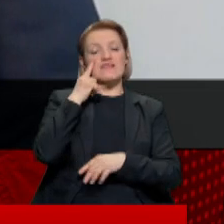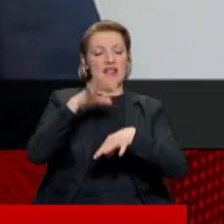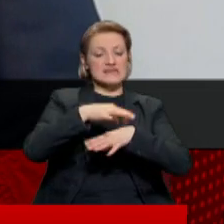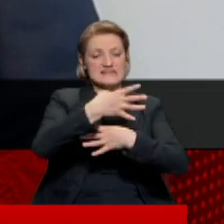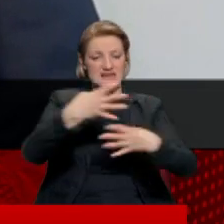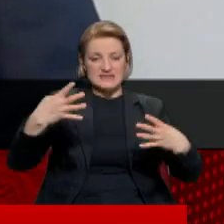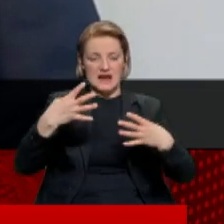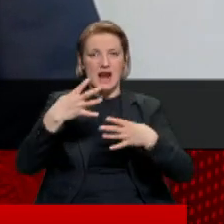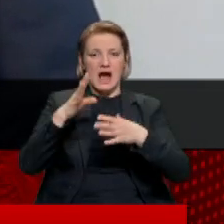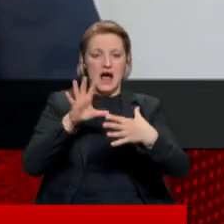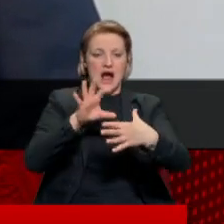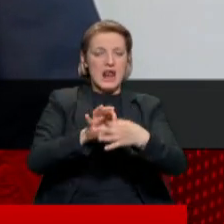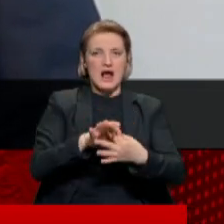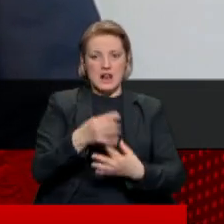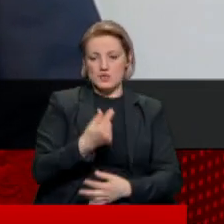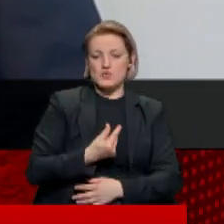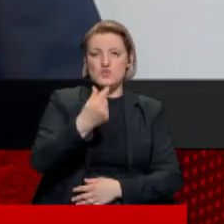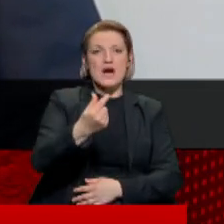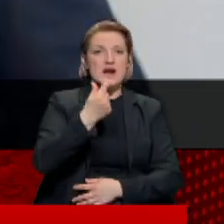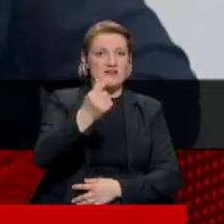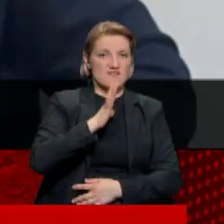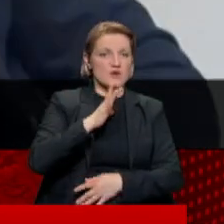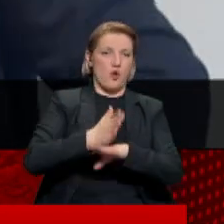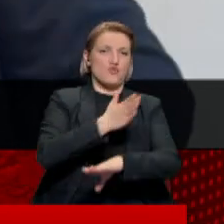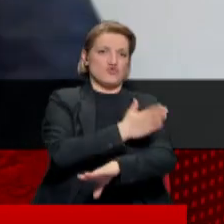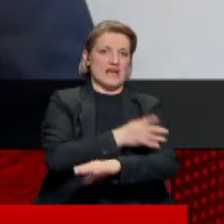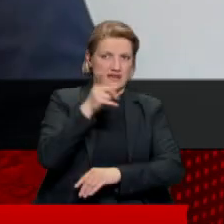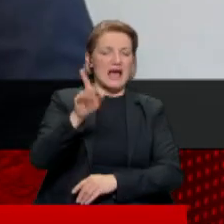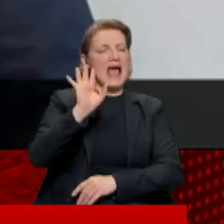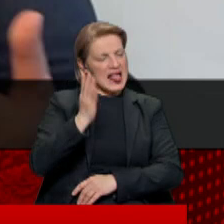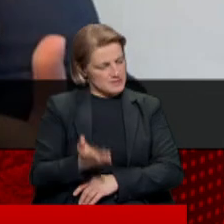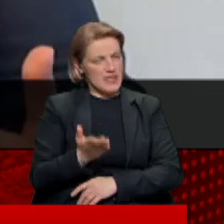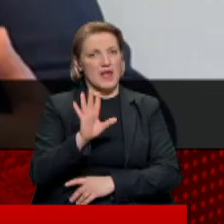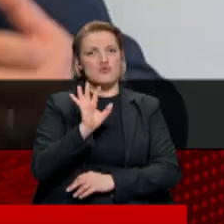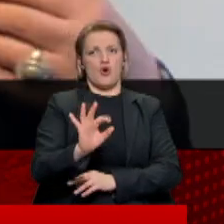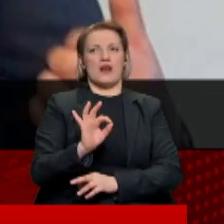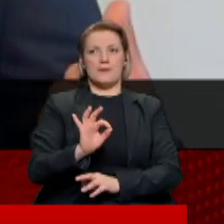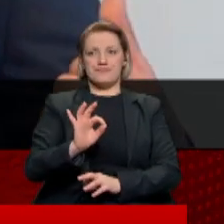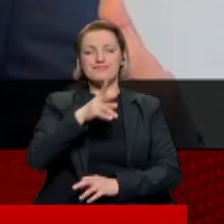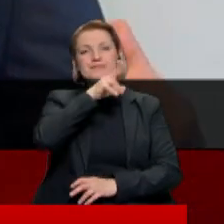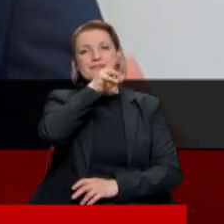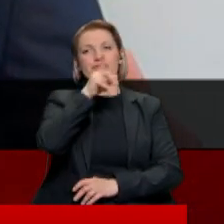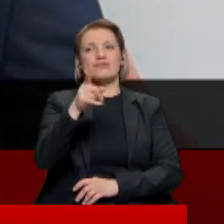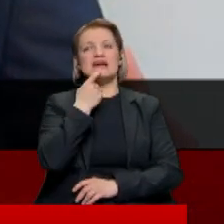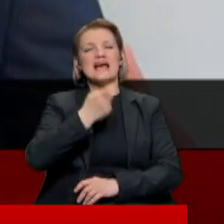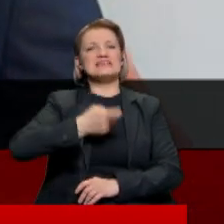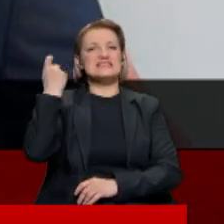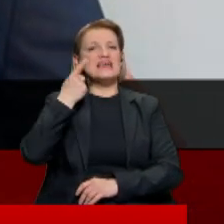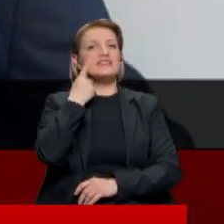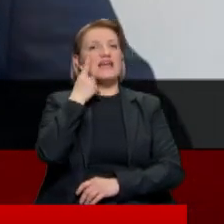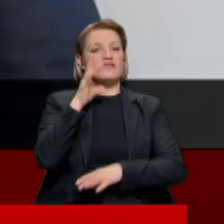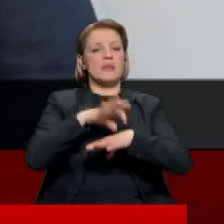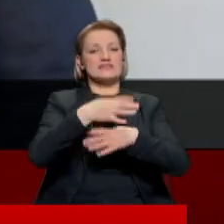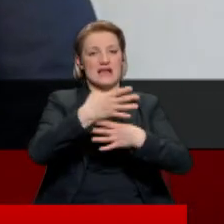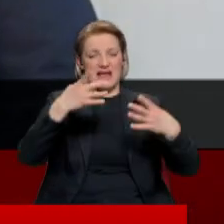ilgili sizin uyarılarınız oldu önceki dönemde. Şöyle, elbette yani şöyle, İskenderun eski devlet